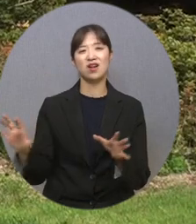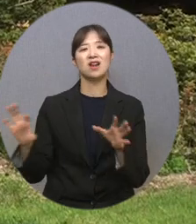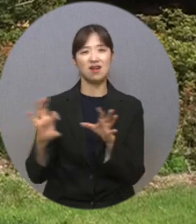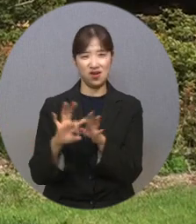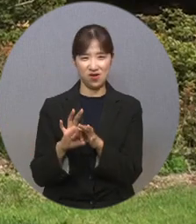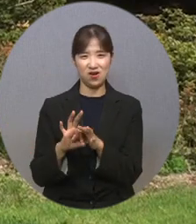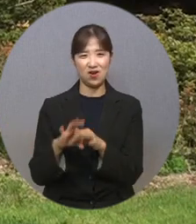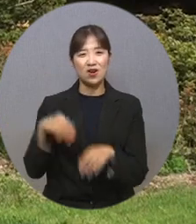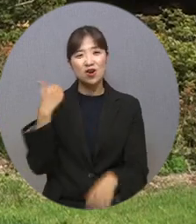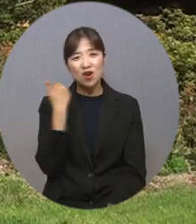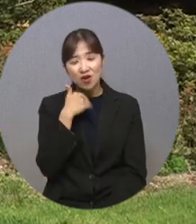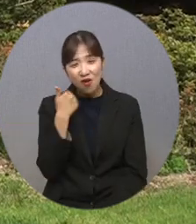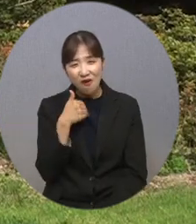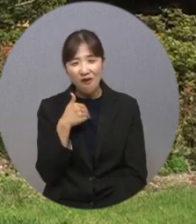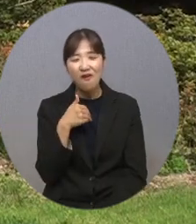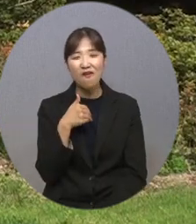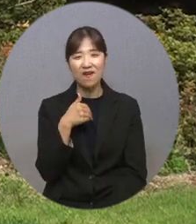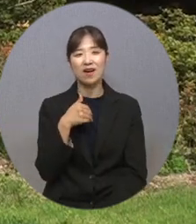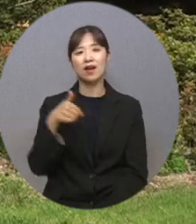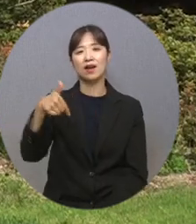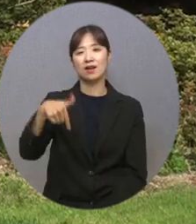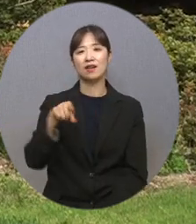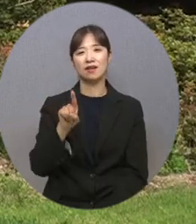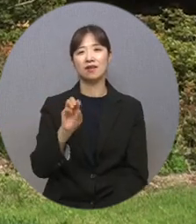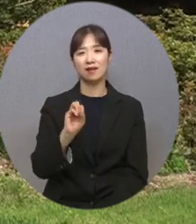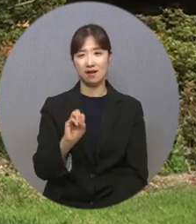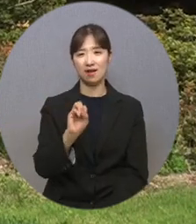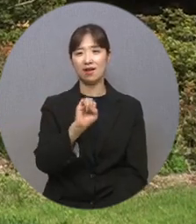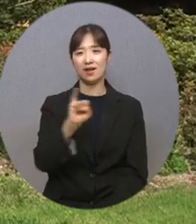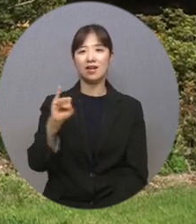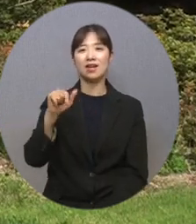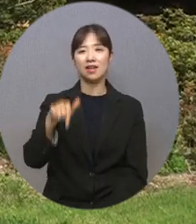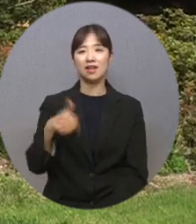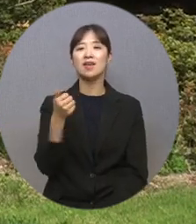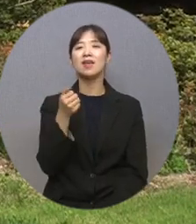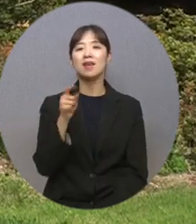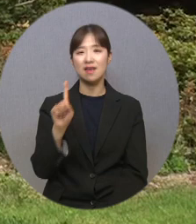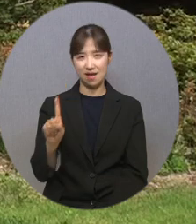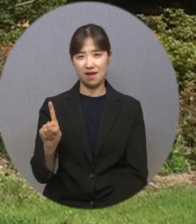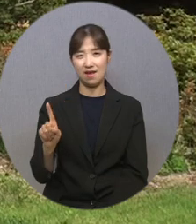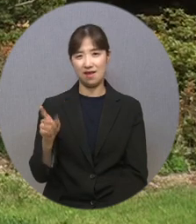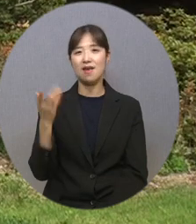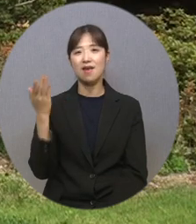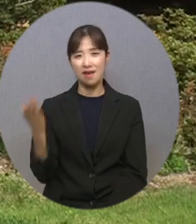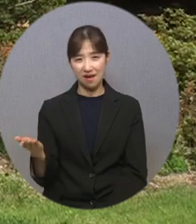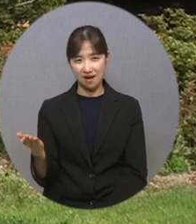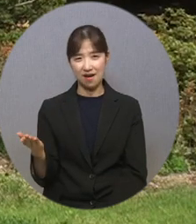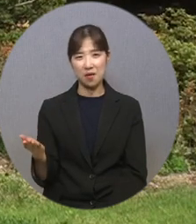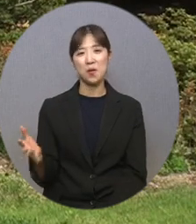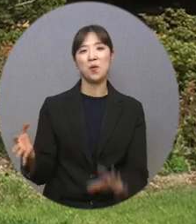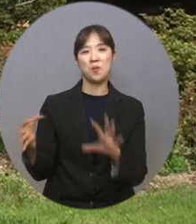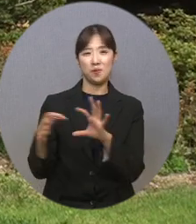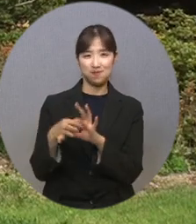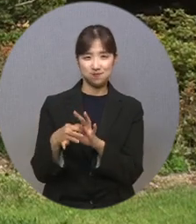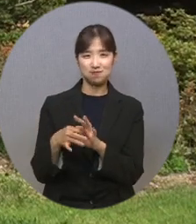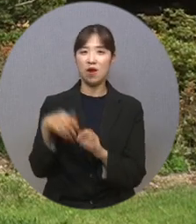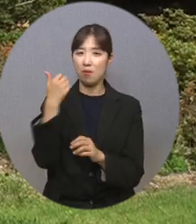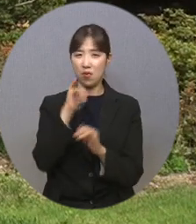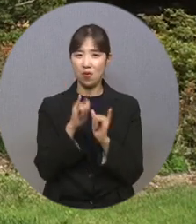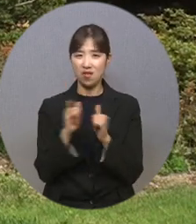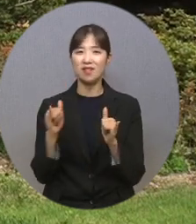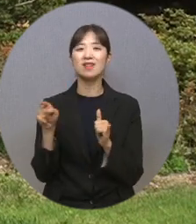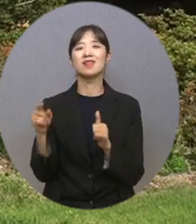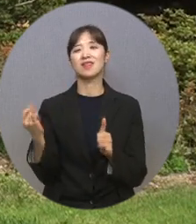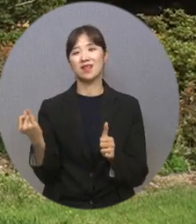참 재밌고 재밌죠. 강익하라는 그런 변호사와 인연이 돼서 그 변호인과